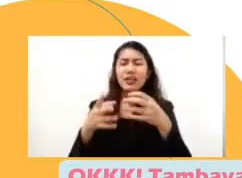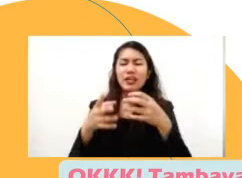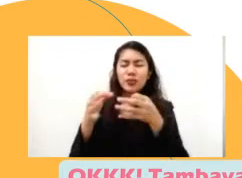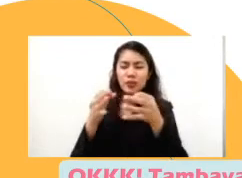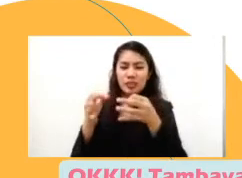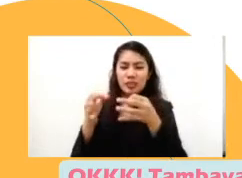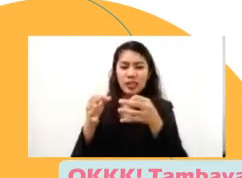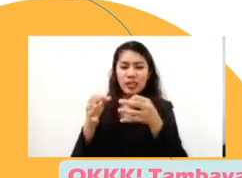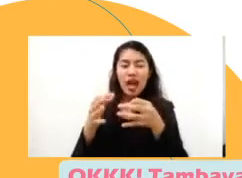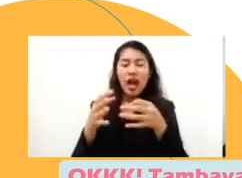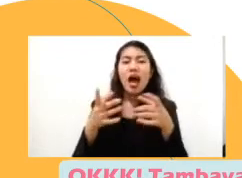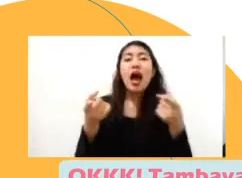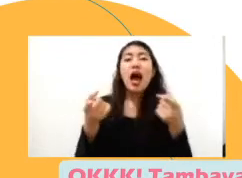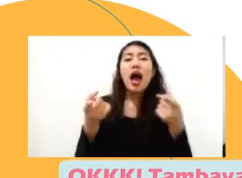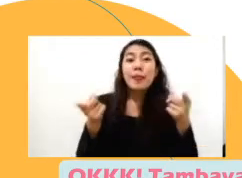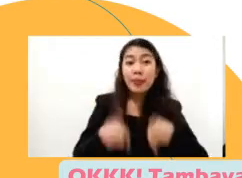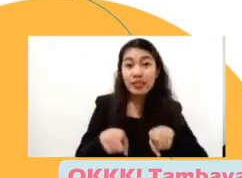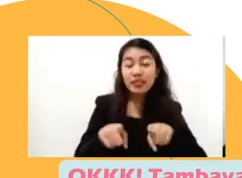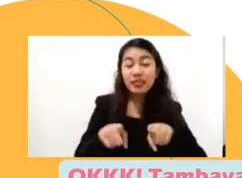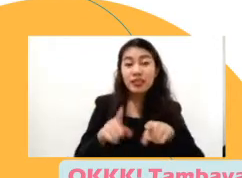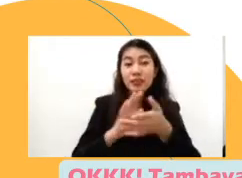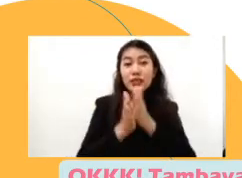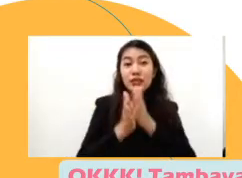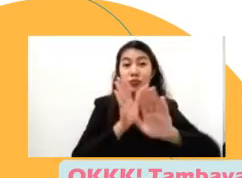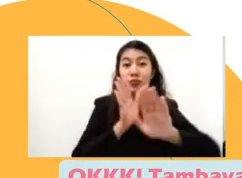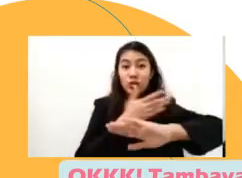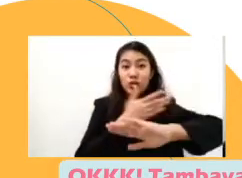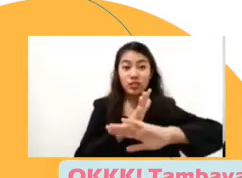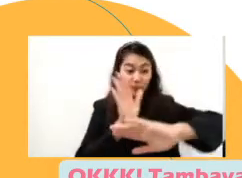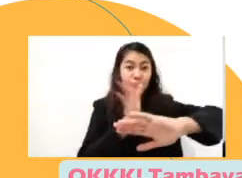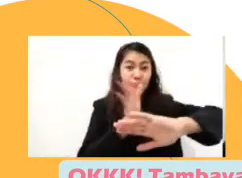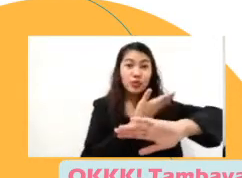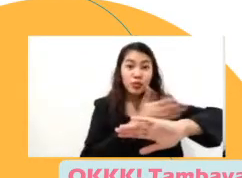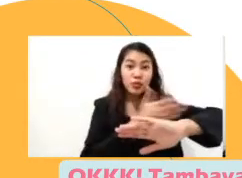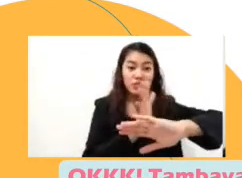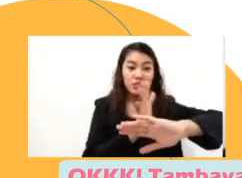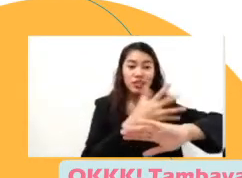Simple lang. Nilagyan ng music. Diba?